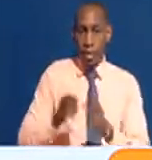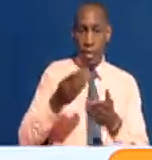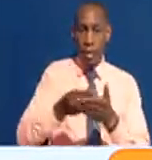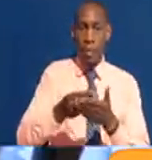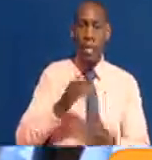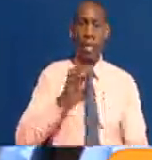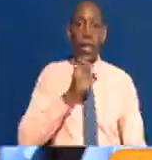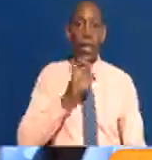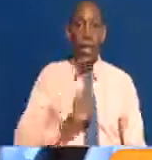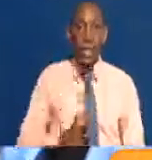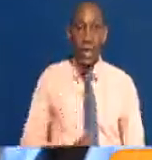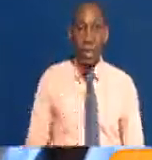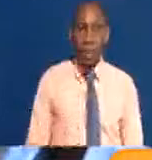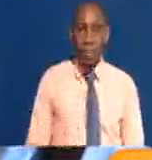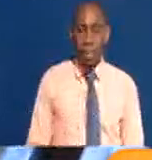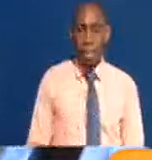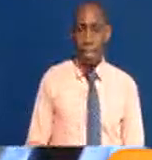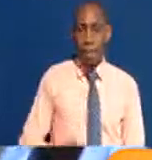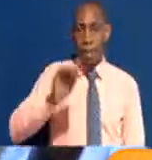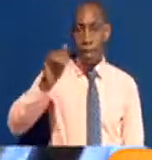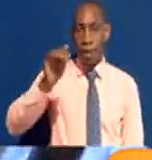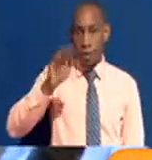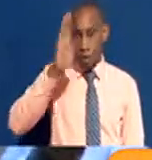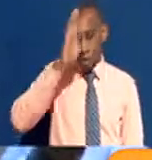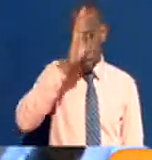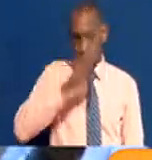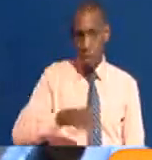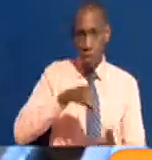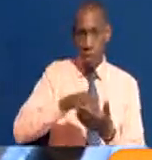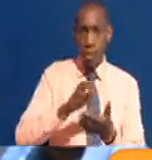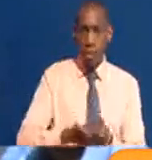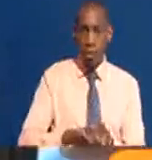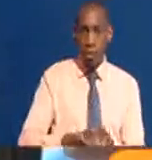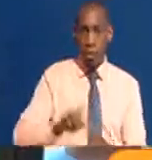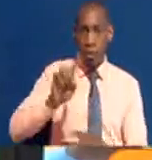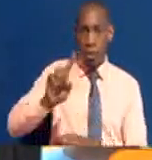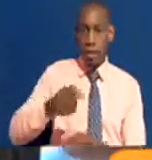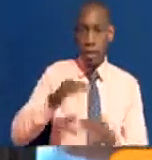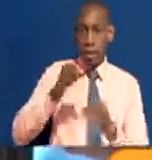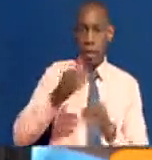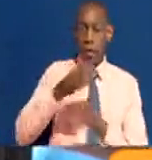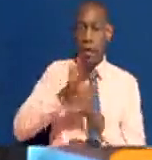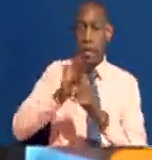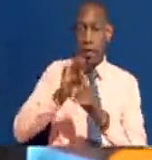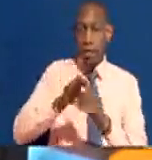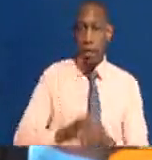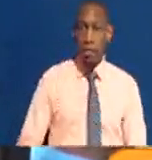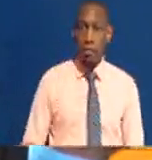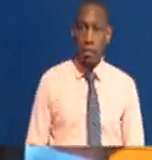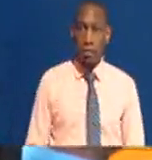ya wazee. Kaunti ya Bungoma ina vituo 1373 vya kupiga kura. Emily Chebet, Runinga ya